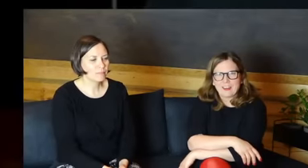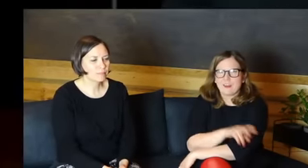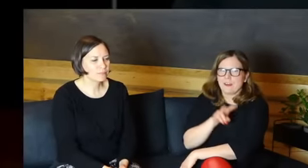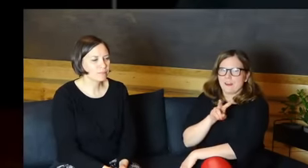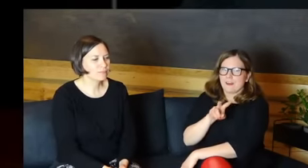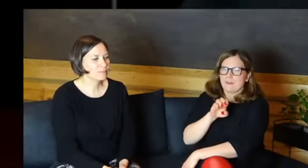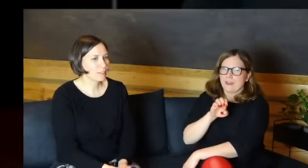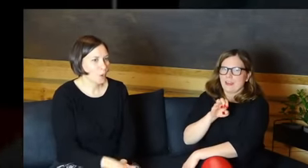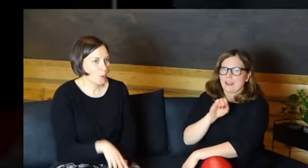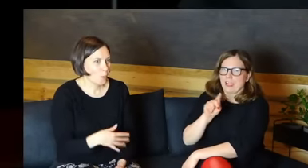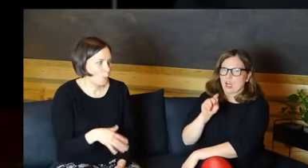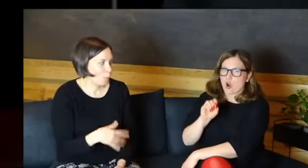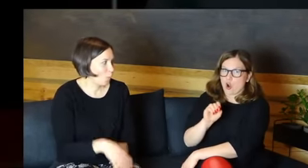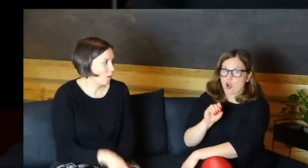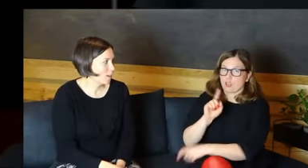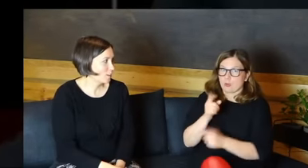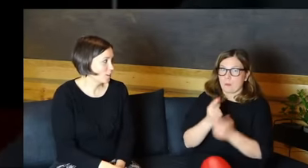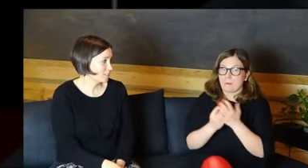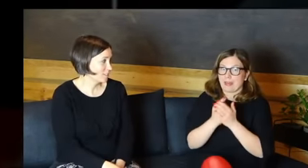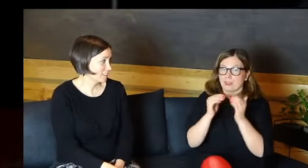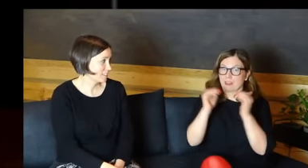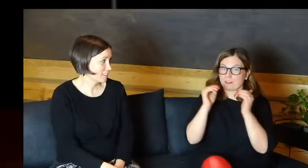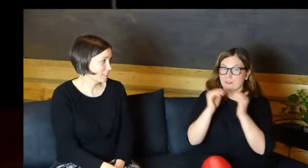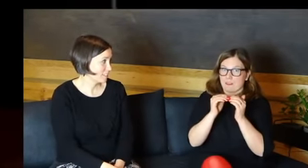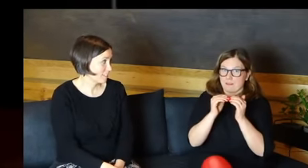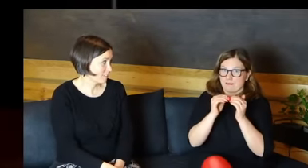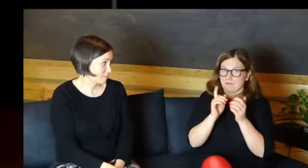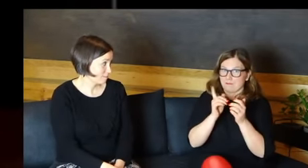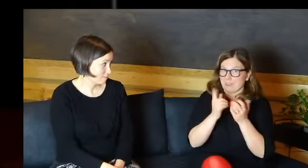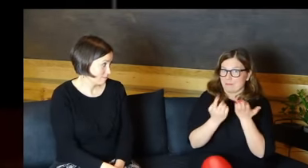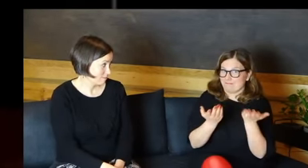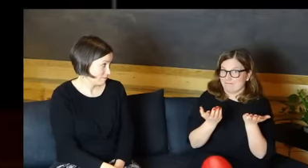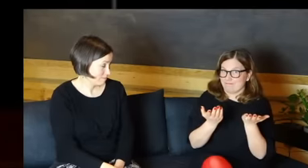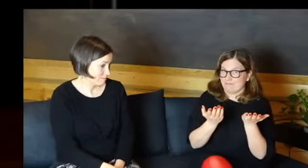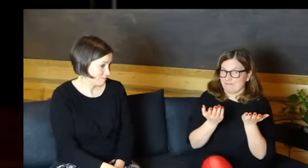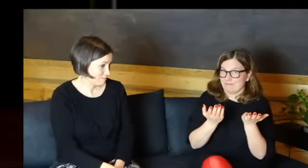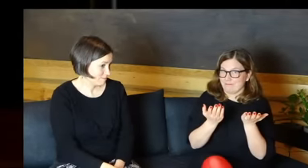Veikko, jos tulee tasapeli, niin onko meillä...